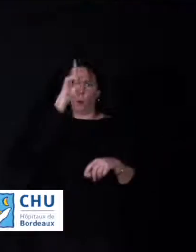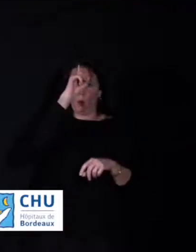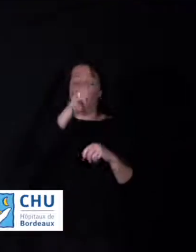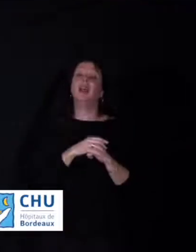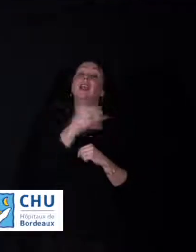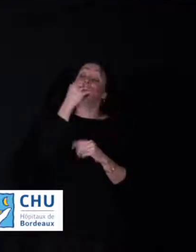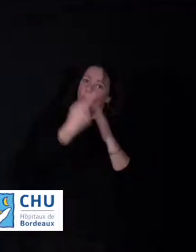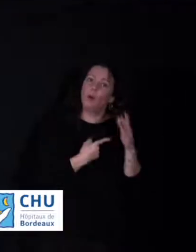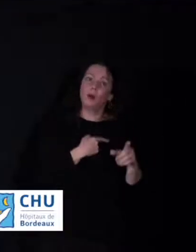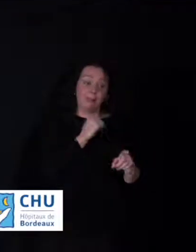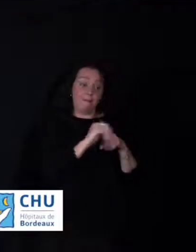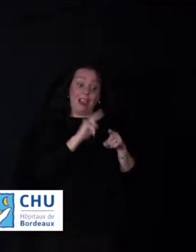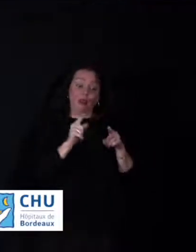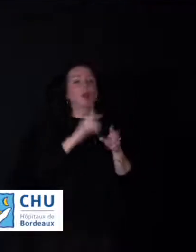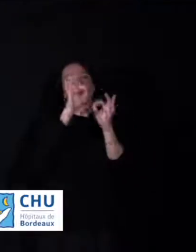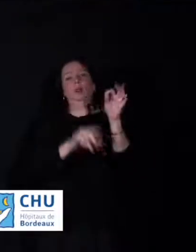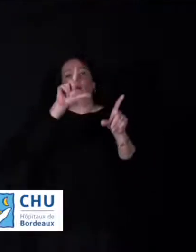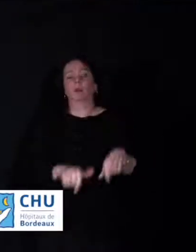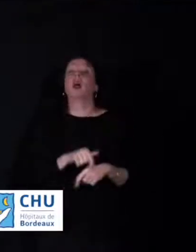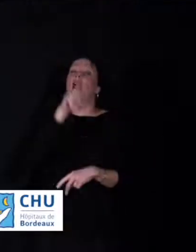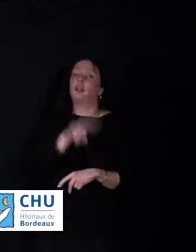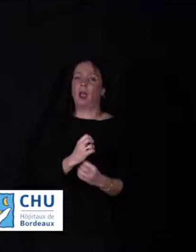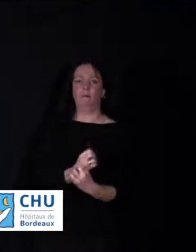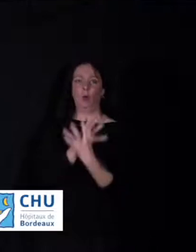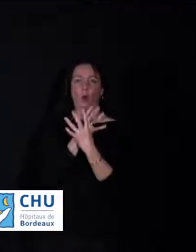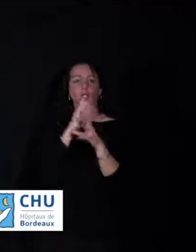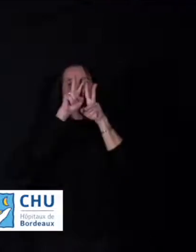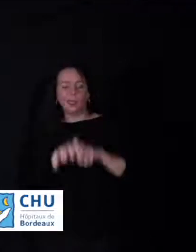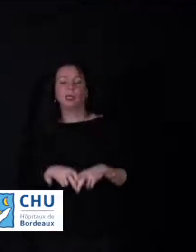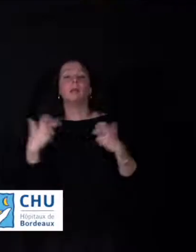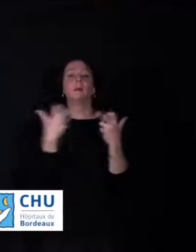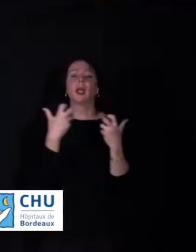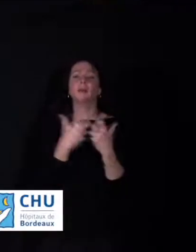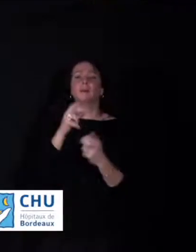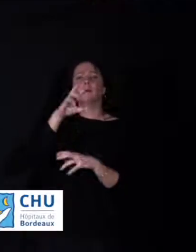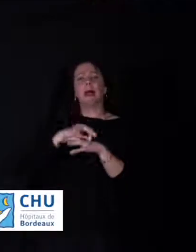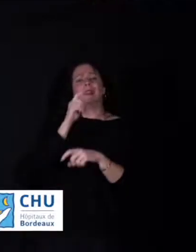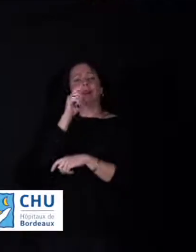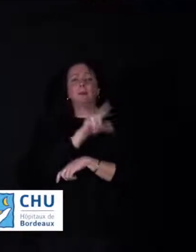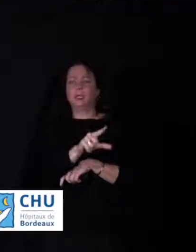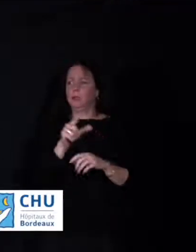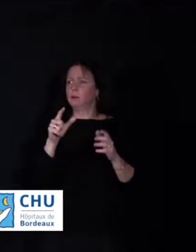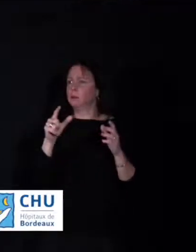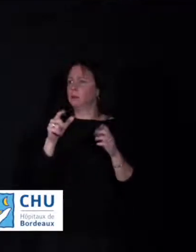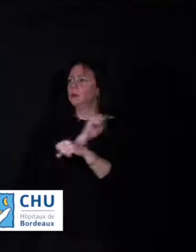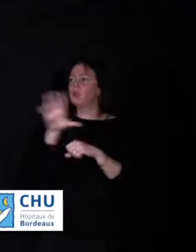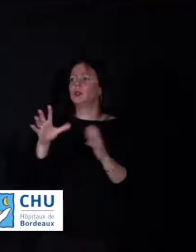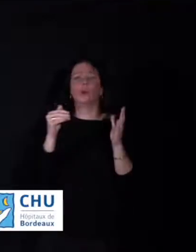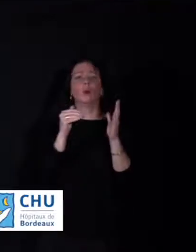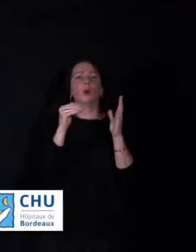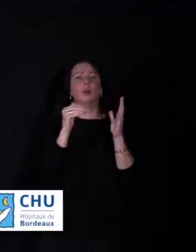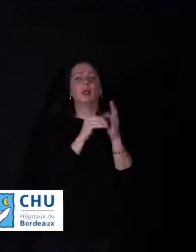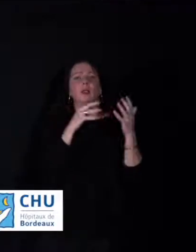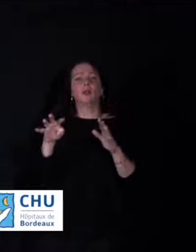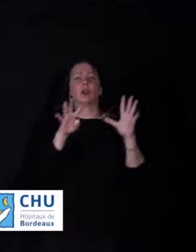Et c'est vrai en vaccinologie. Par exemple, la rougeole, on a vu que cette publication en 1998 a fait un